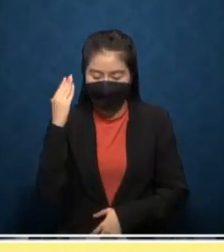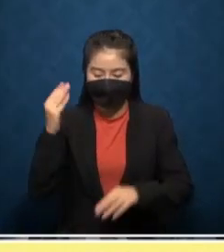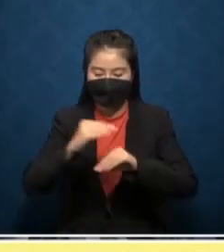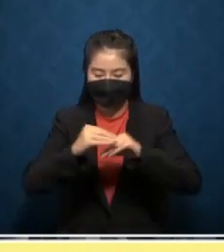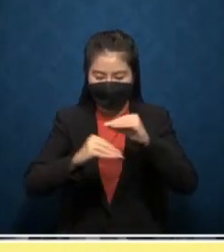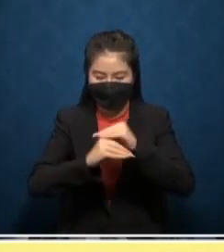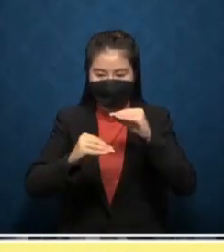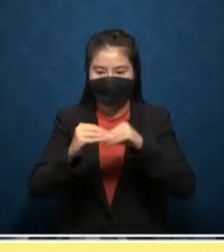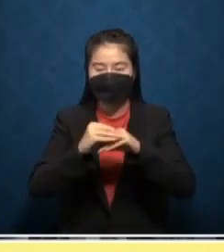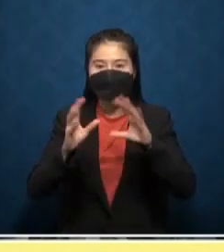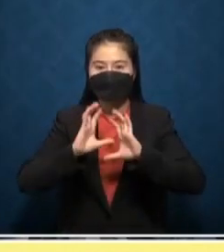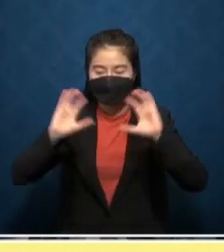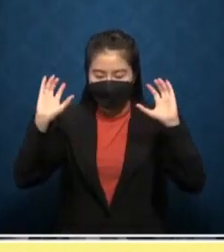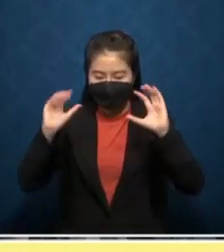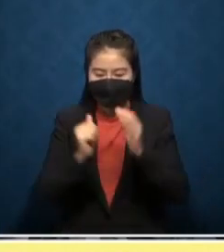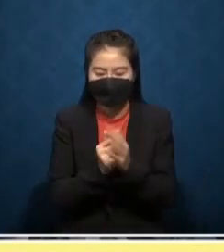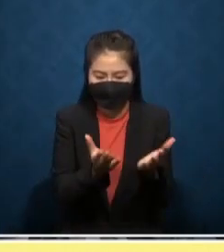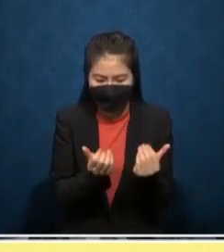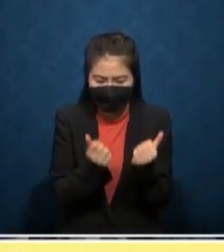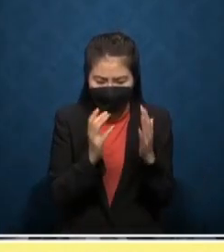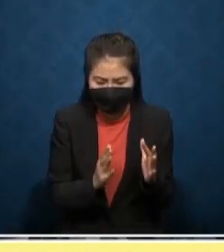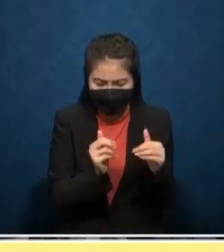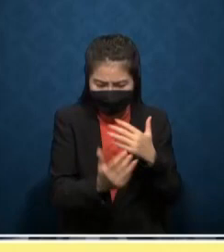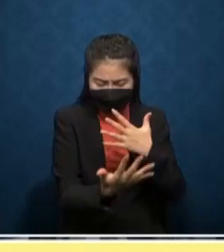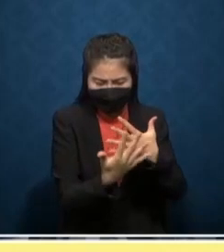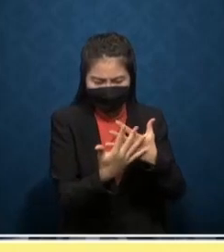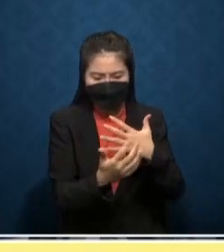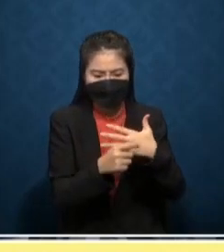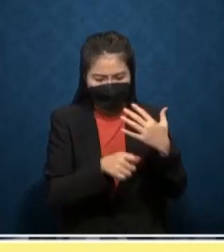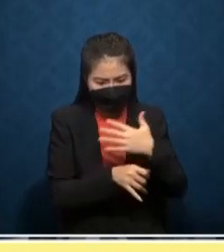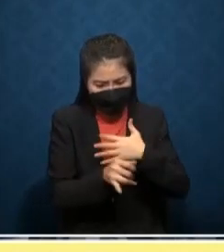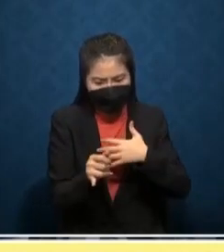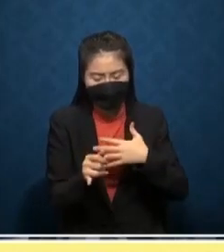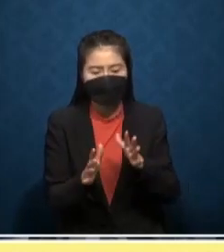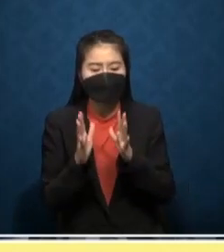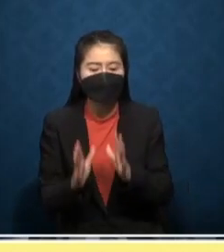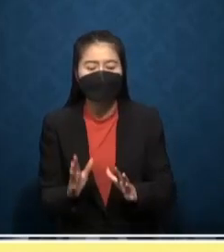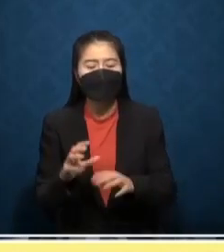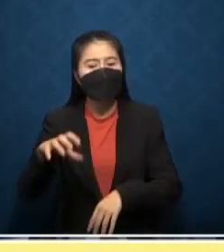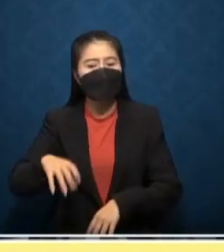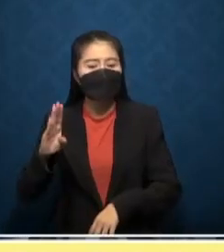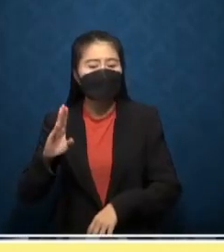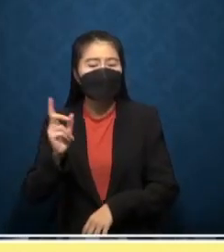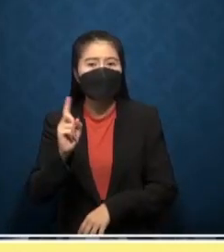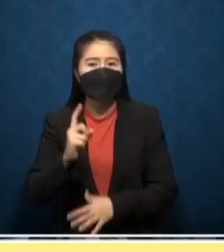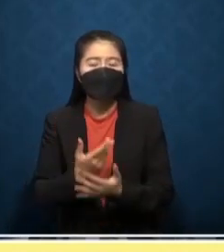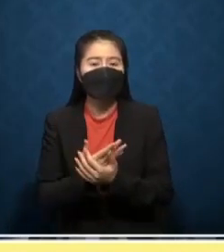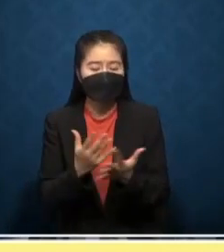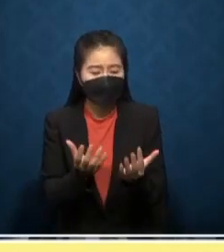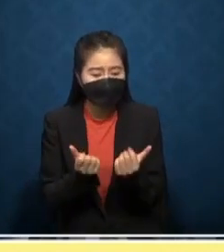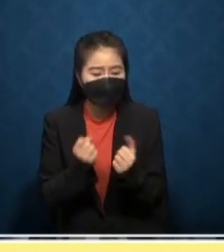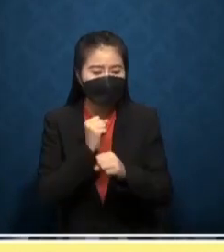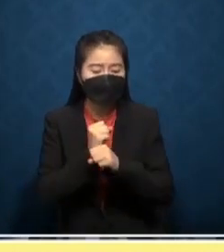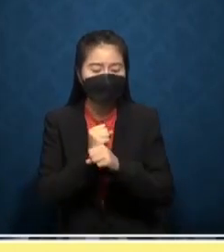ะรถห่อนประสีให้แต่ดูแล้็ไม่ค่อยได้ผลเทาไ่เพระผู้ต้องขังตอนออกจาก